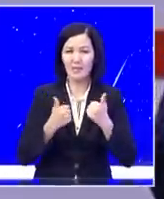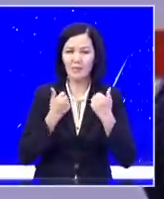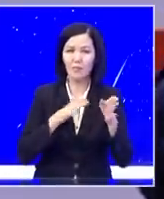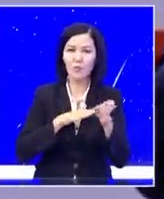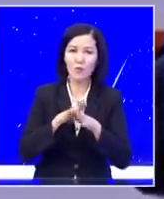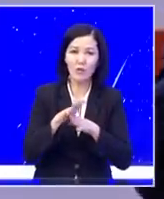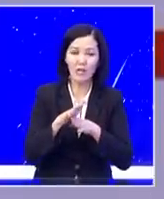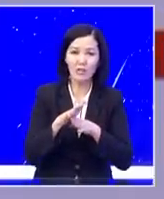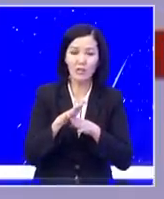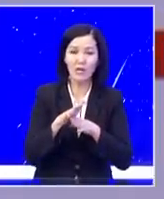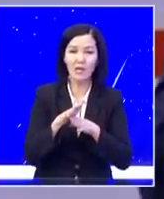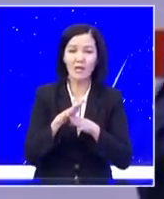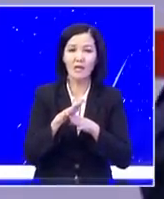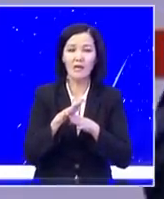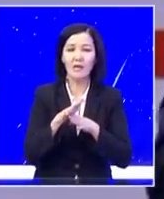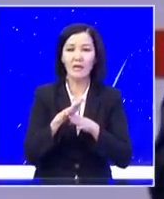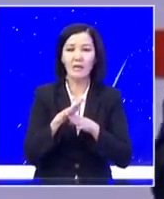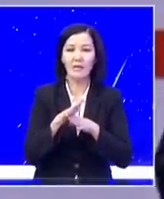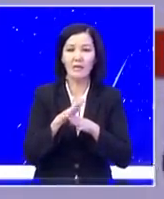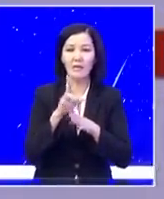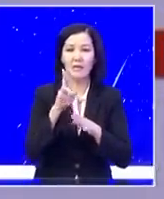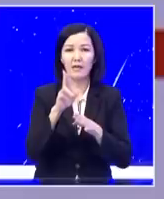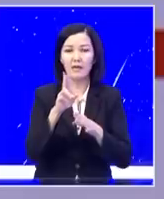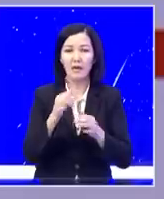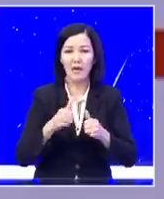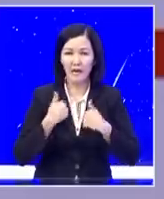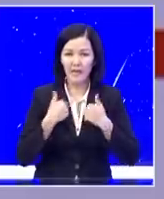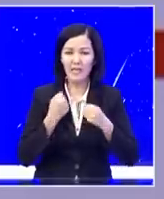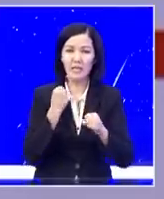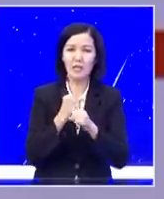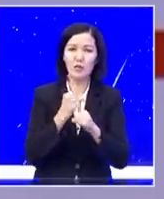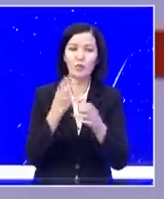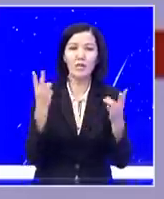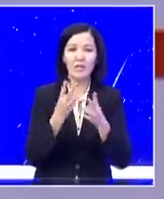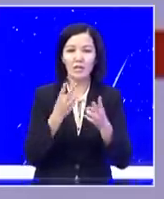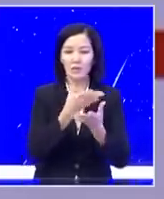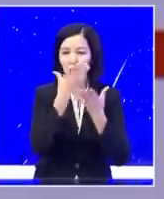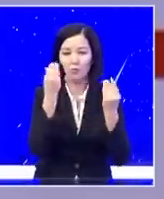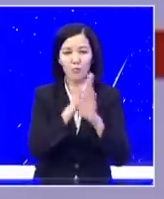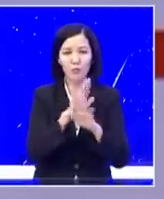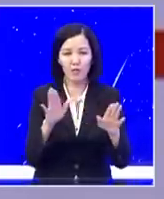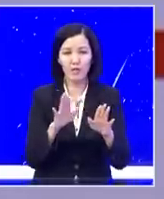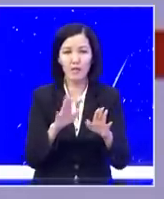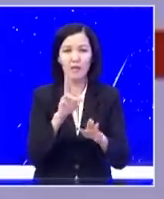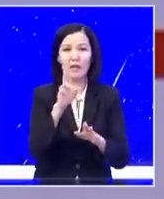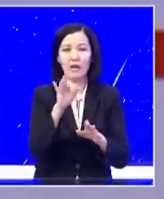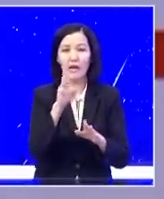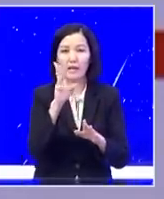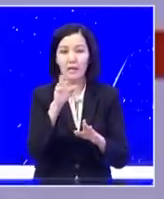мақсат орындалғанша қарекет ету керектігін ұмытпайықшы. Ал қарекет